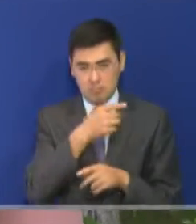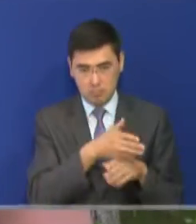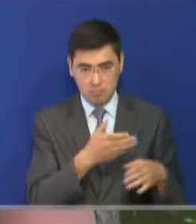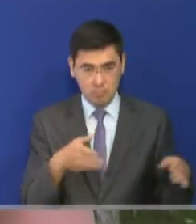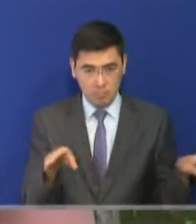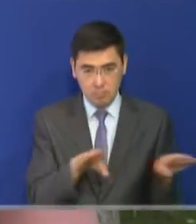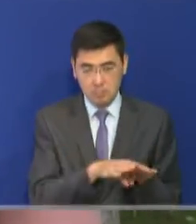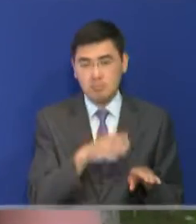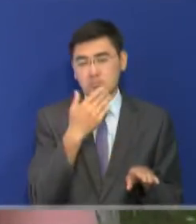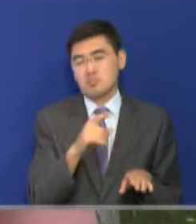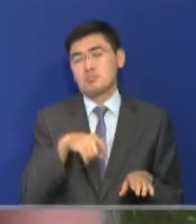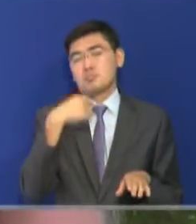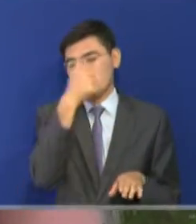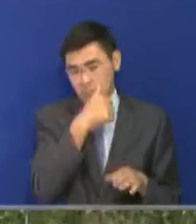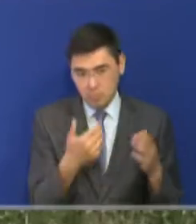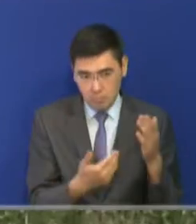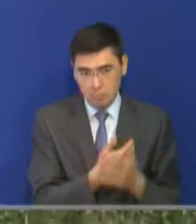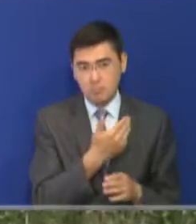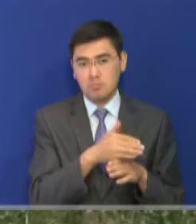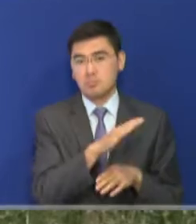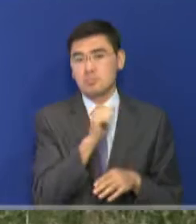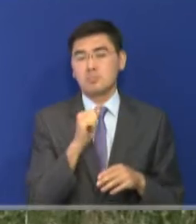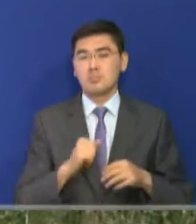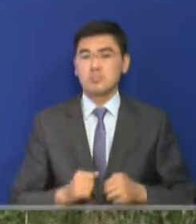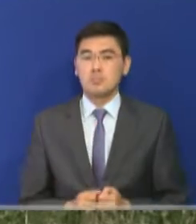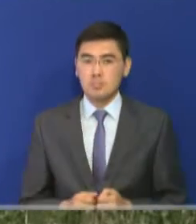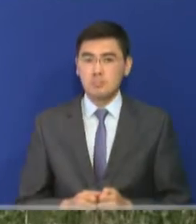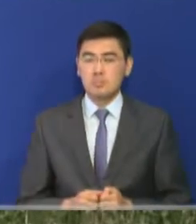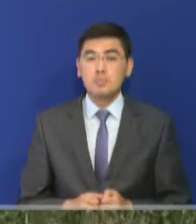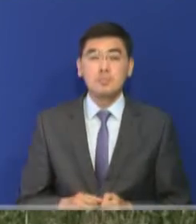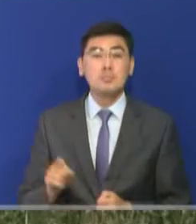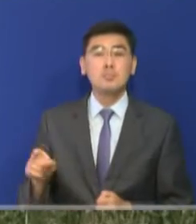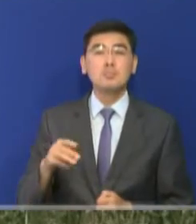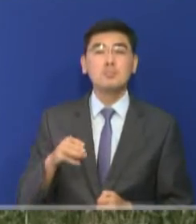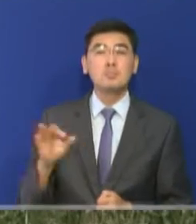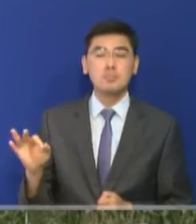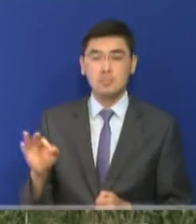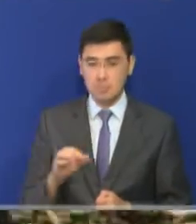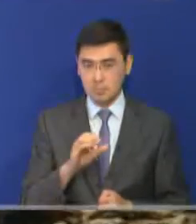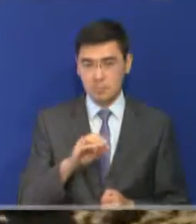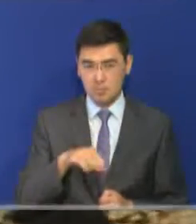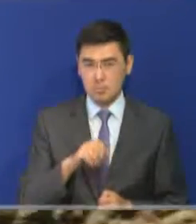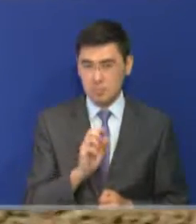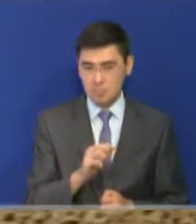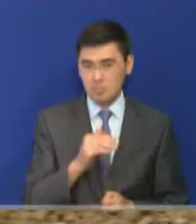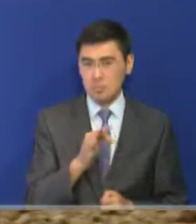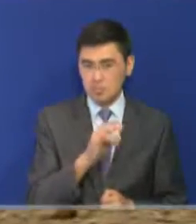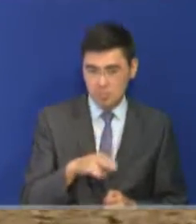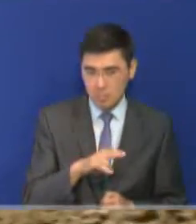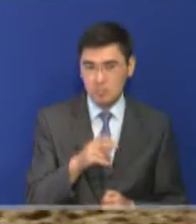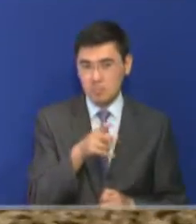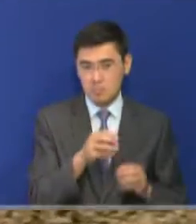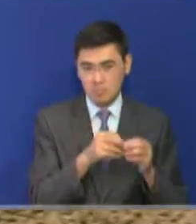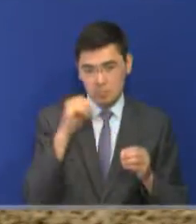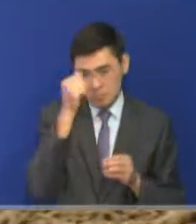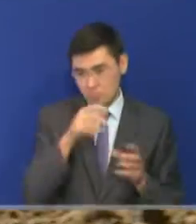что тяжело содержать такое большое хозяйство. Стоит отметить, что товарищество работает со стабилизационным фондом с 2010 года. До